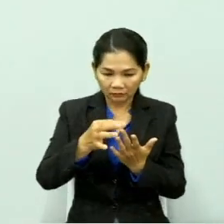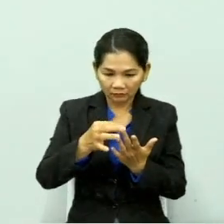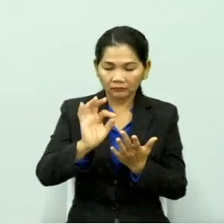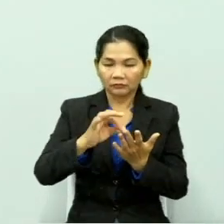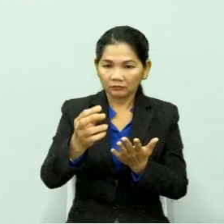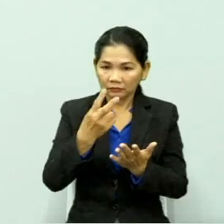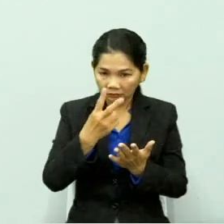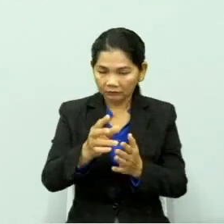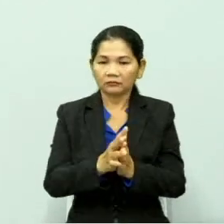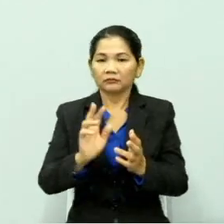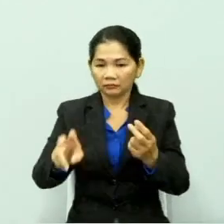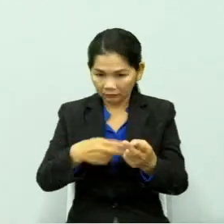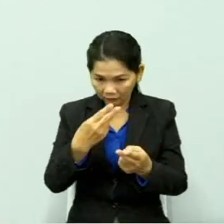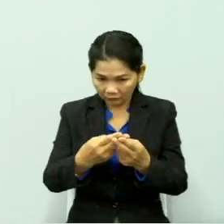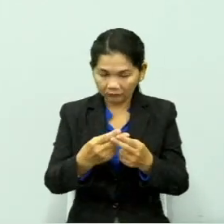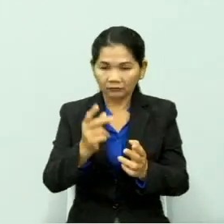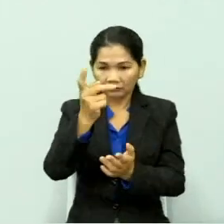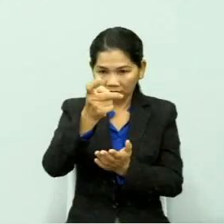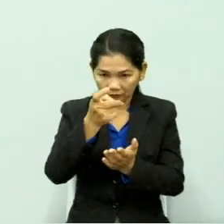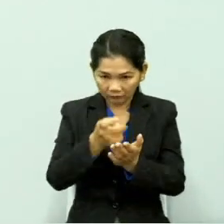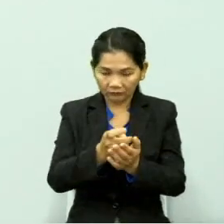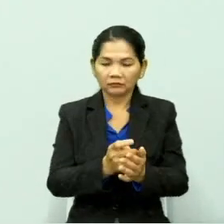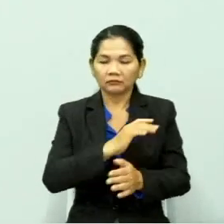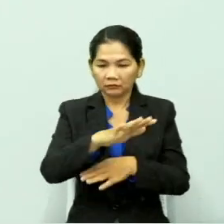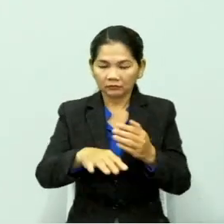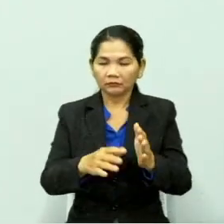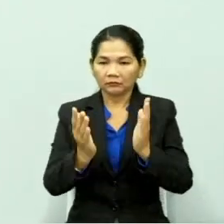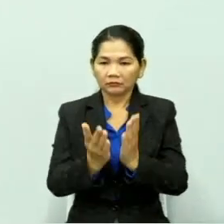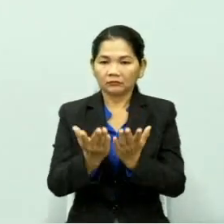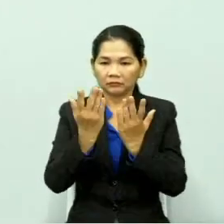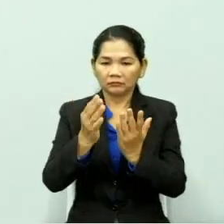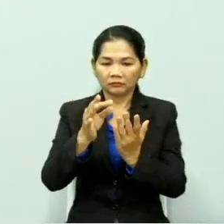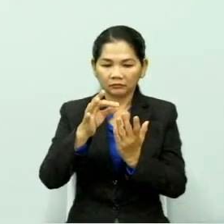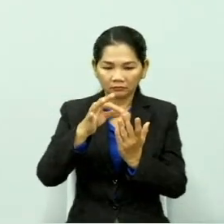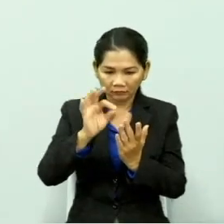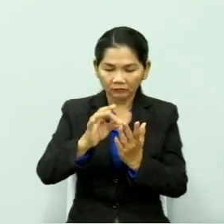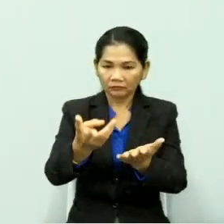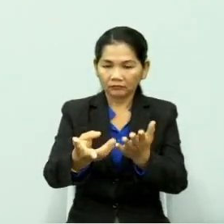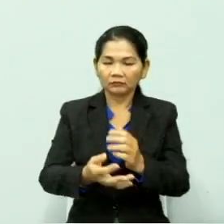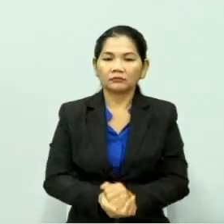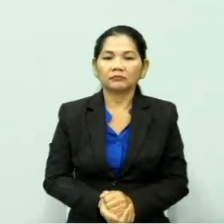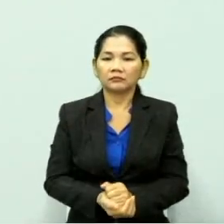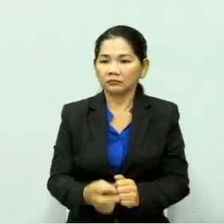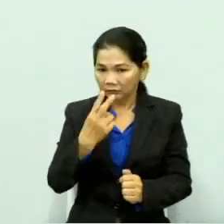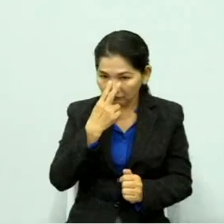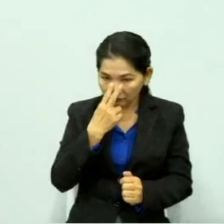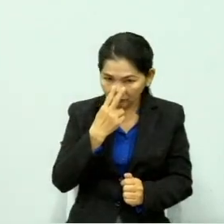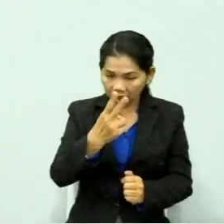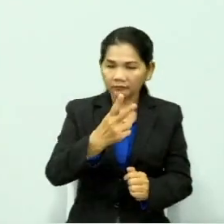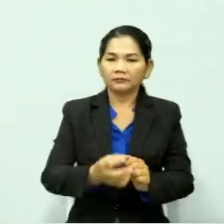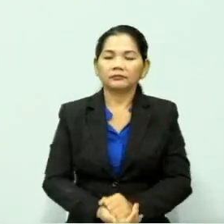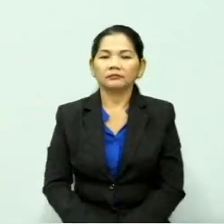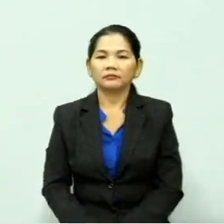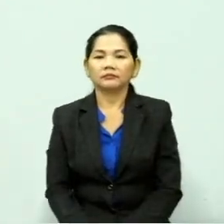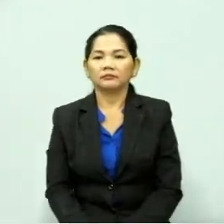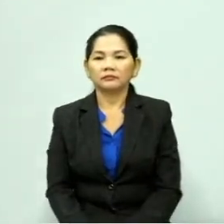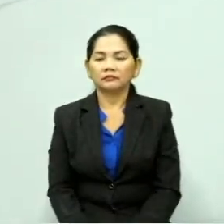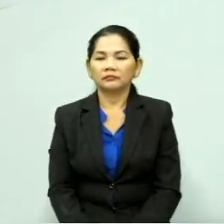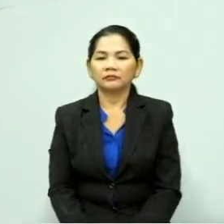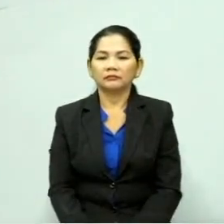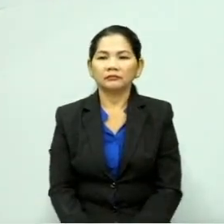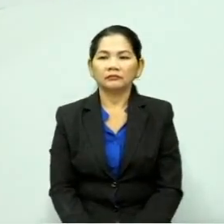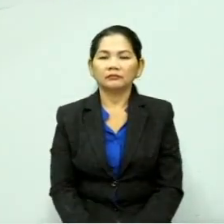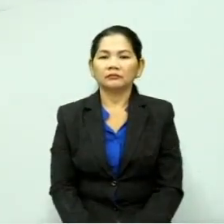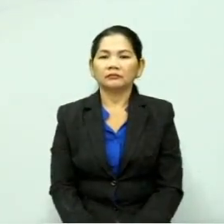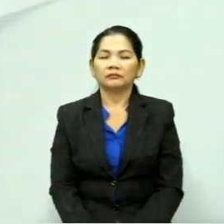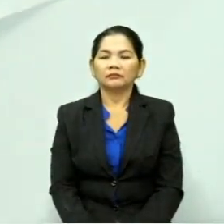chả nhạc rùi nâng niên chùm lại chưa cùng rú sầm rập con tặng ăn khné tiền tuột chả lỡ con tặng ăn khné con chăm mười tặng ăn khné là con á chả chẳng